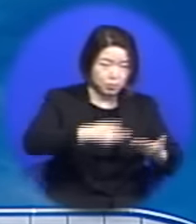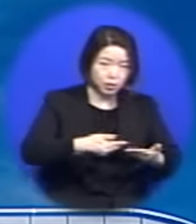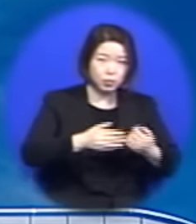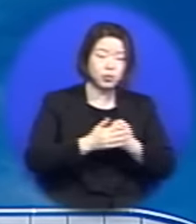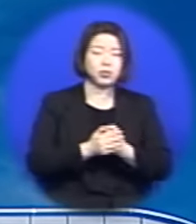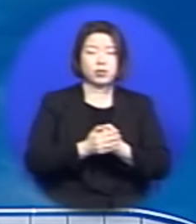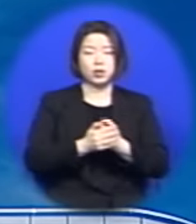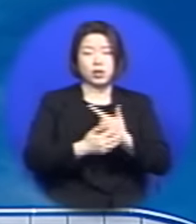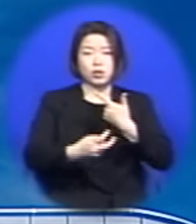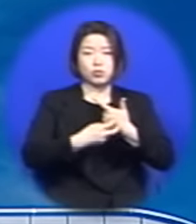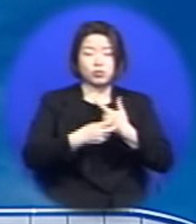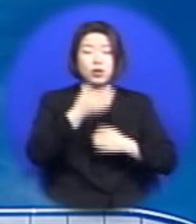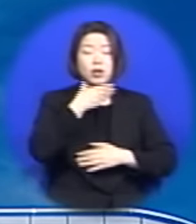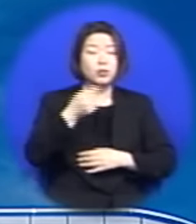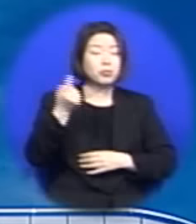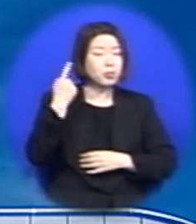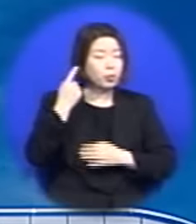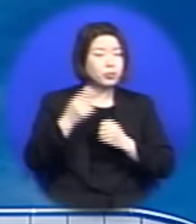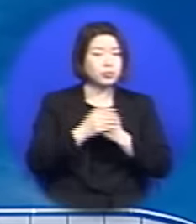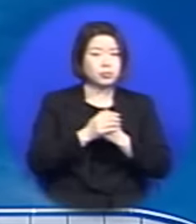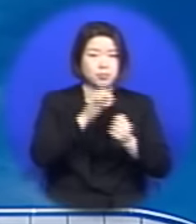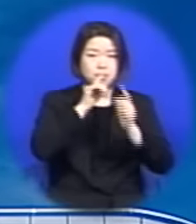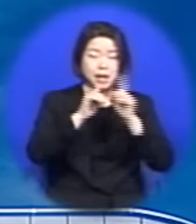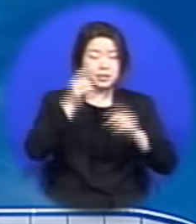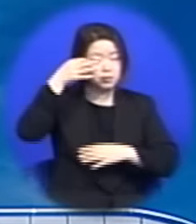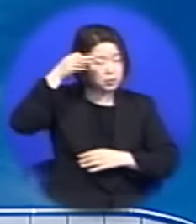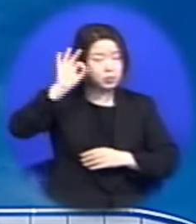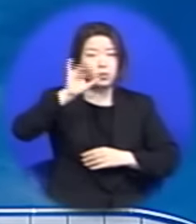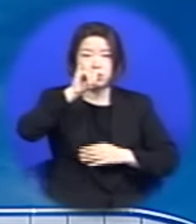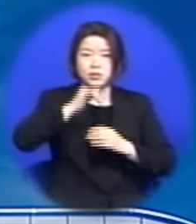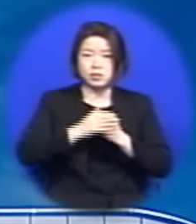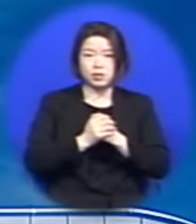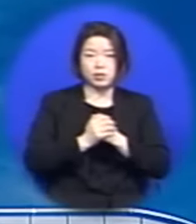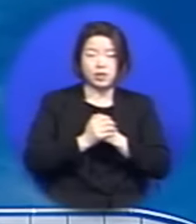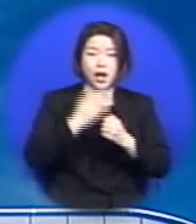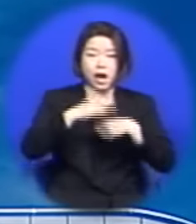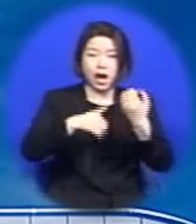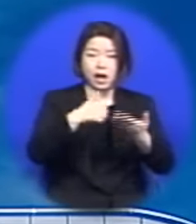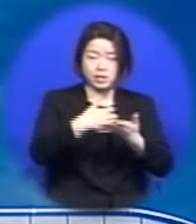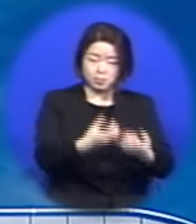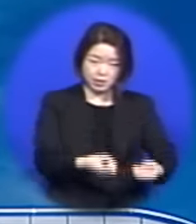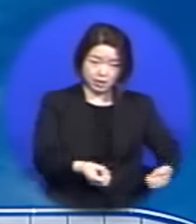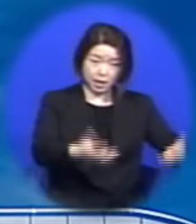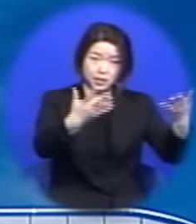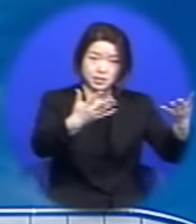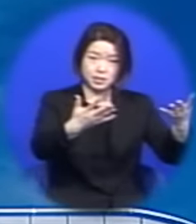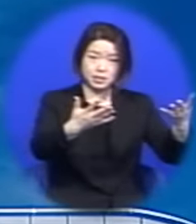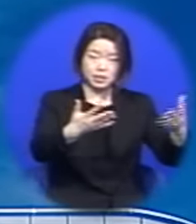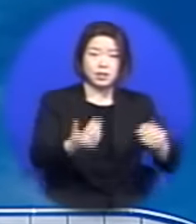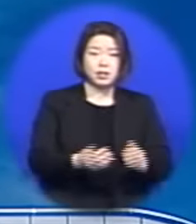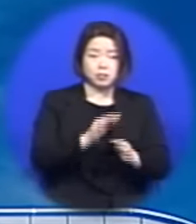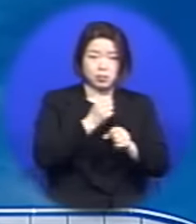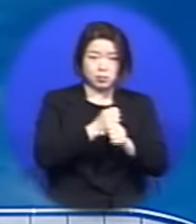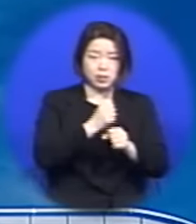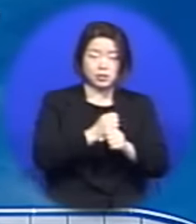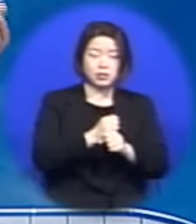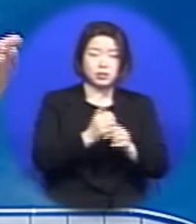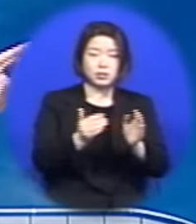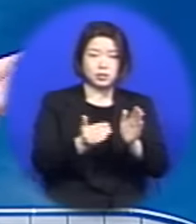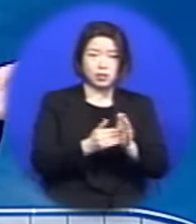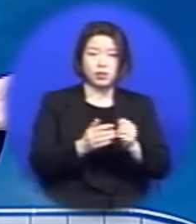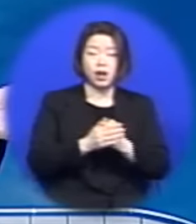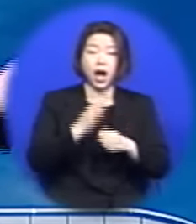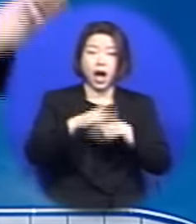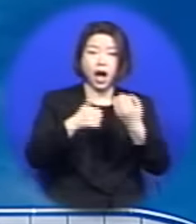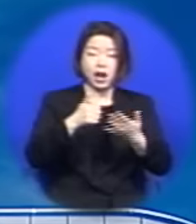24절 말씀이 생각이났습니다 하나님이 잔치를 버렸어요 그리고 하나님의